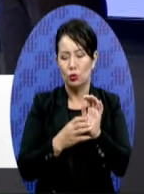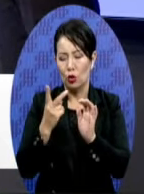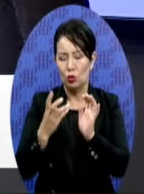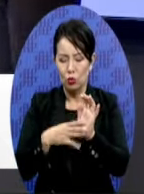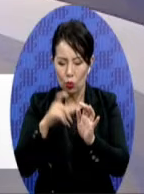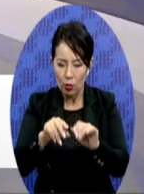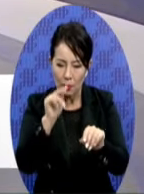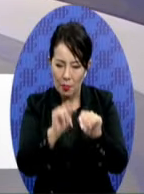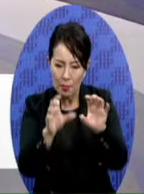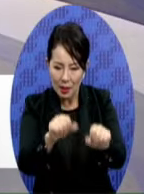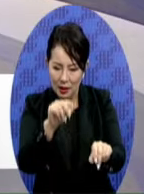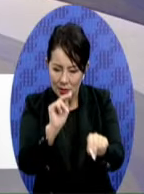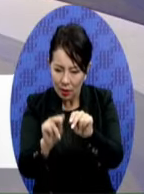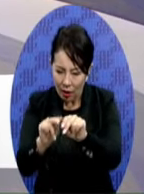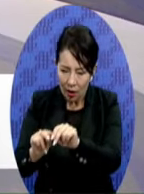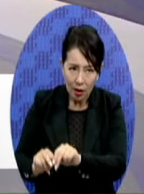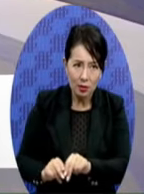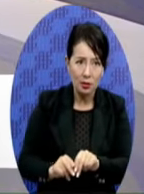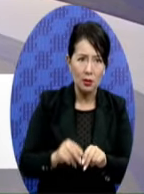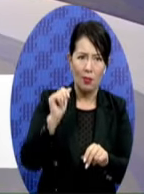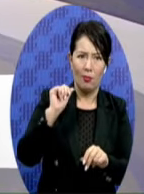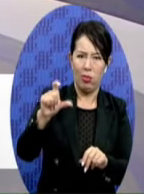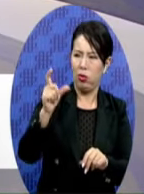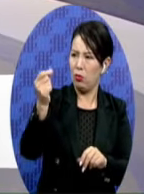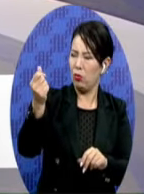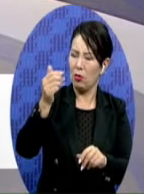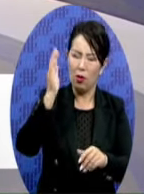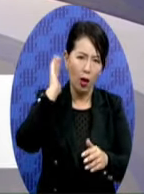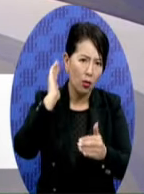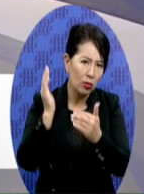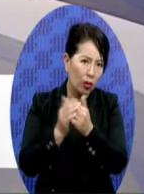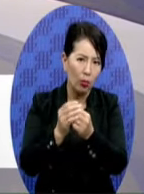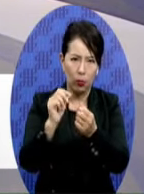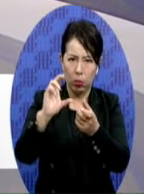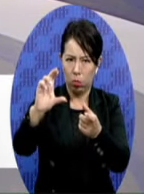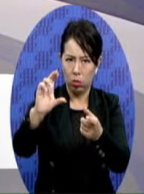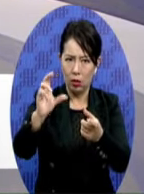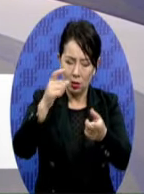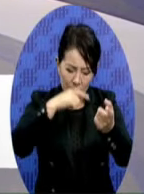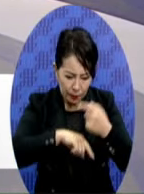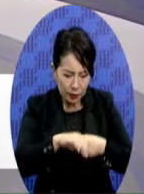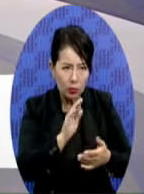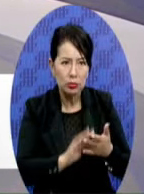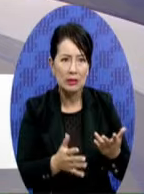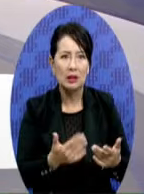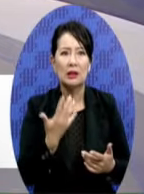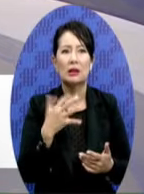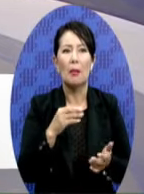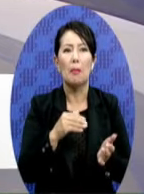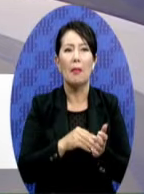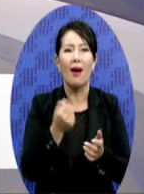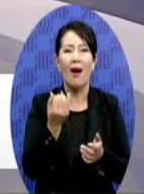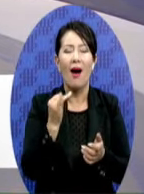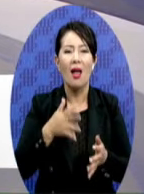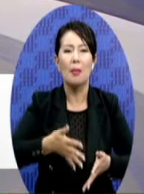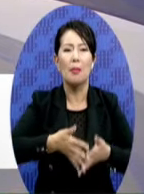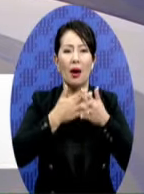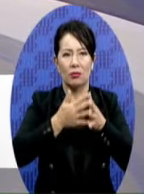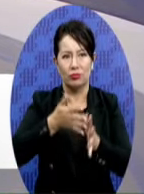байгаа. За тэгэхээр дээрх мөнгөөр юу авч болох вэ гэдэг юм тооцоол байна. За тэгэхээр дээрх мөнгөөр 50,000 айлын орон сууцыг барих